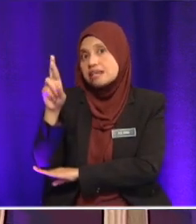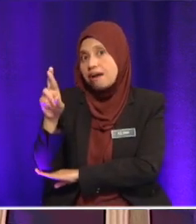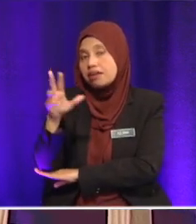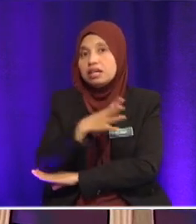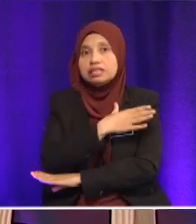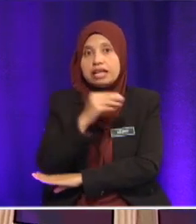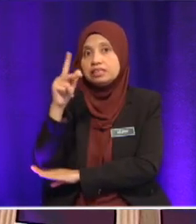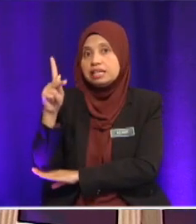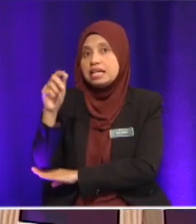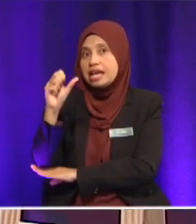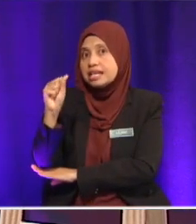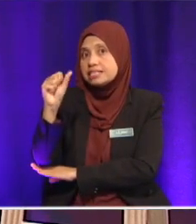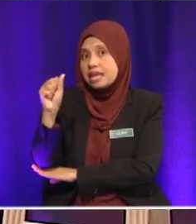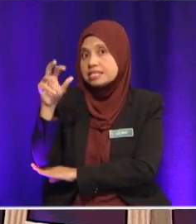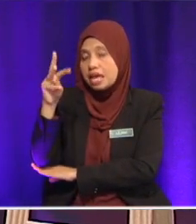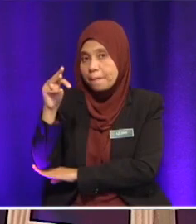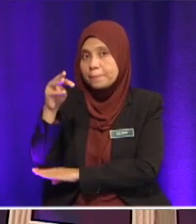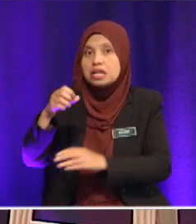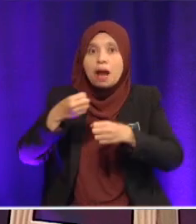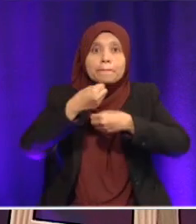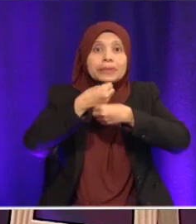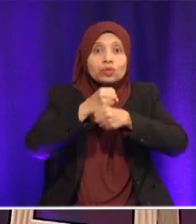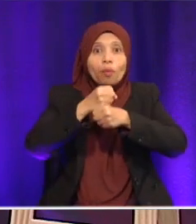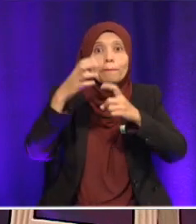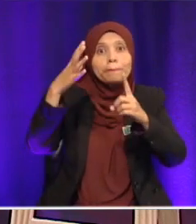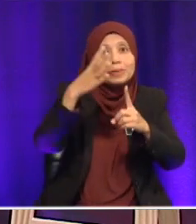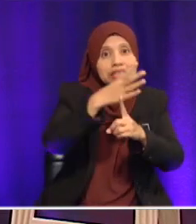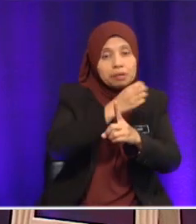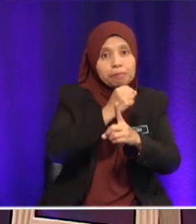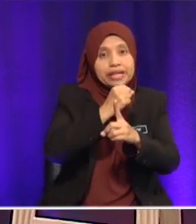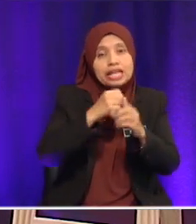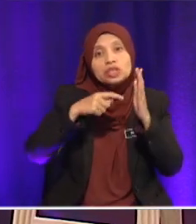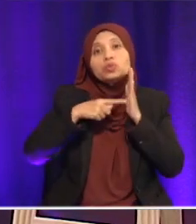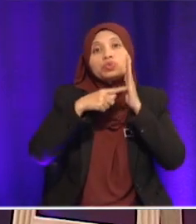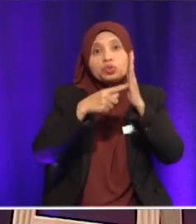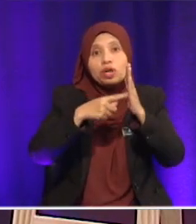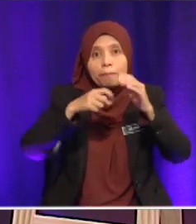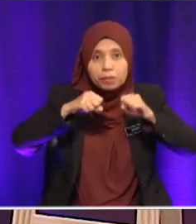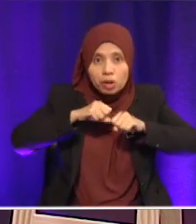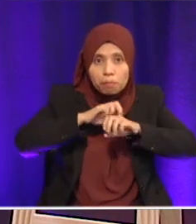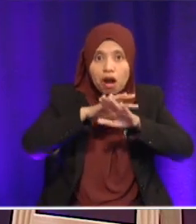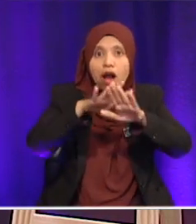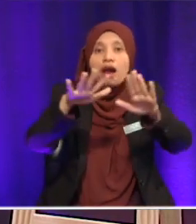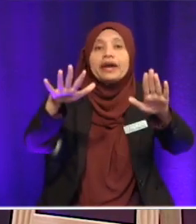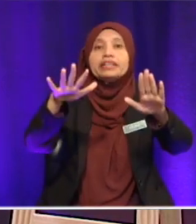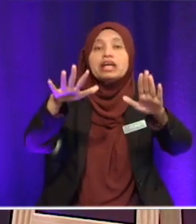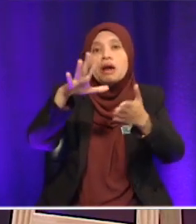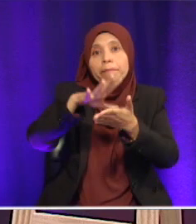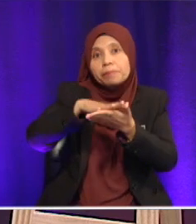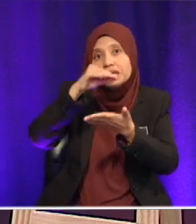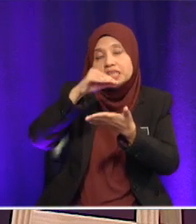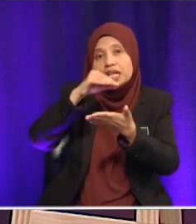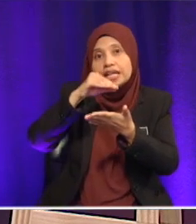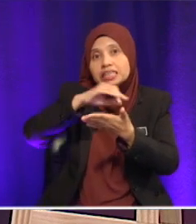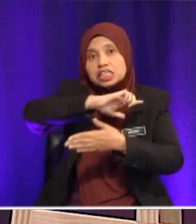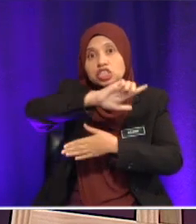dia merupakan satu bentuk pencapaian yang menunjukkan perkembangan pembelajaran murid keseluruhannya